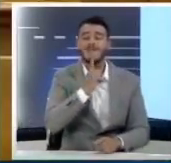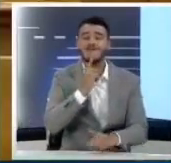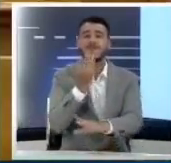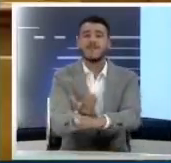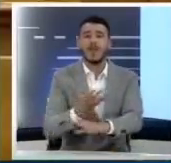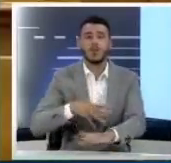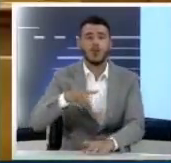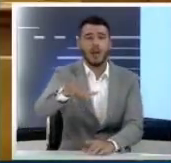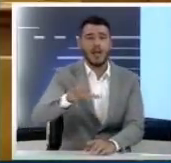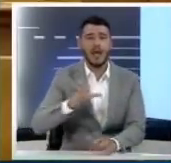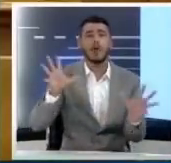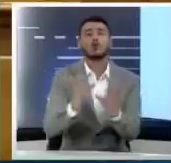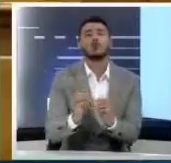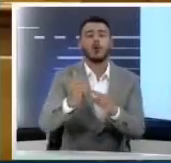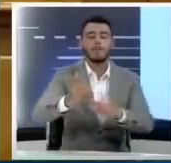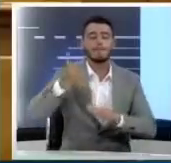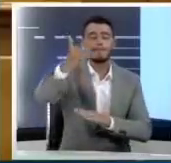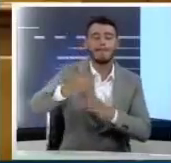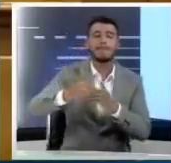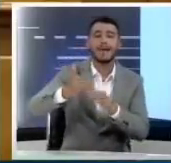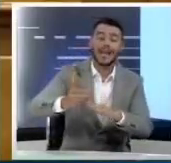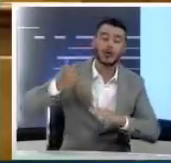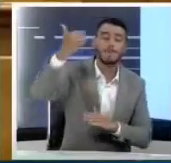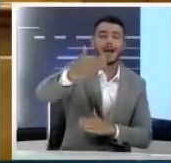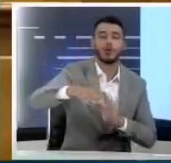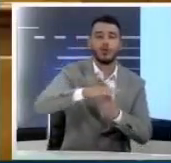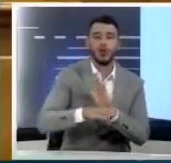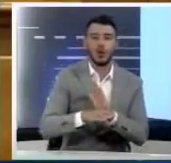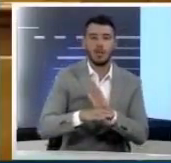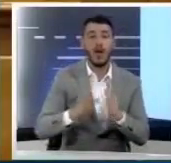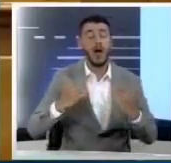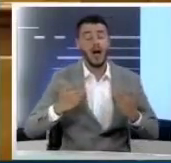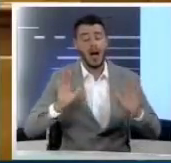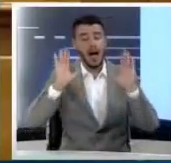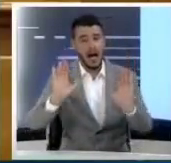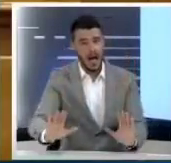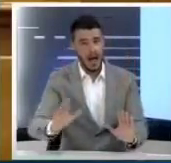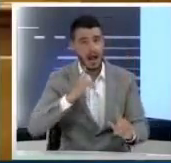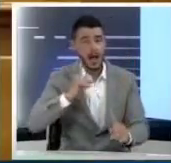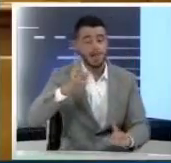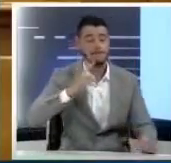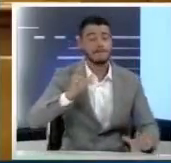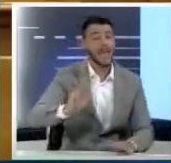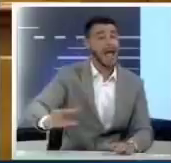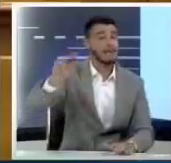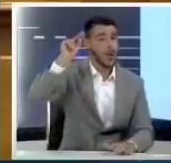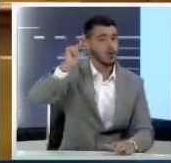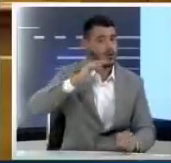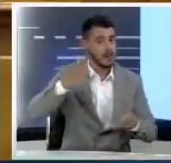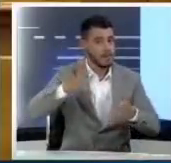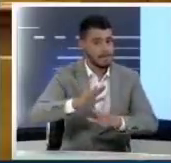για το μακροπρόθεσμο, αλλά πήραμε μια υπόσχεση που είναι διαφορετική από την υπόσχεση